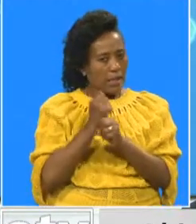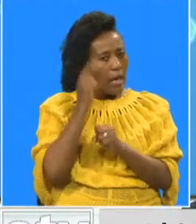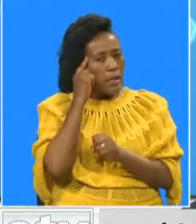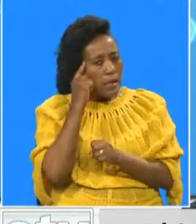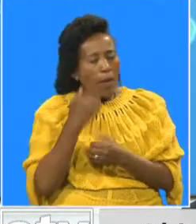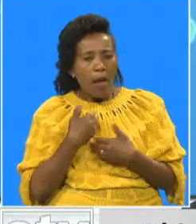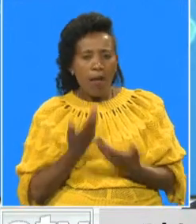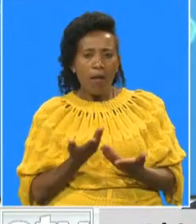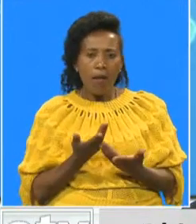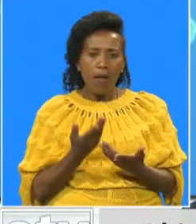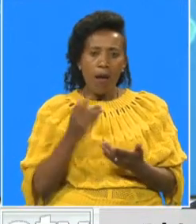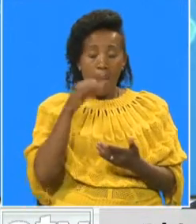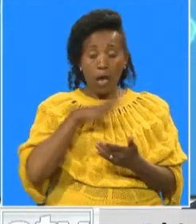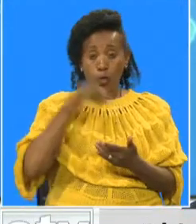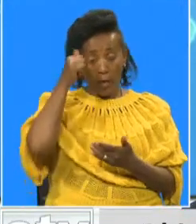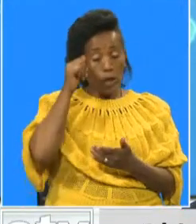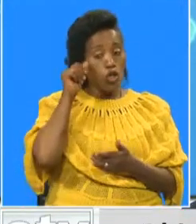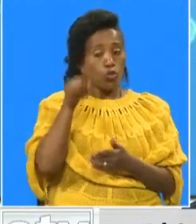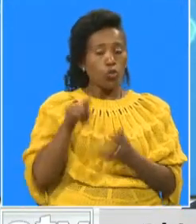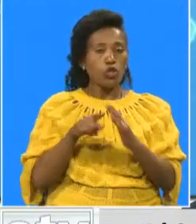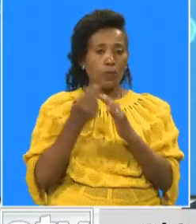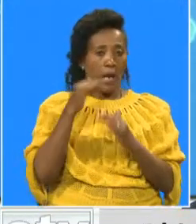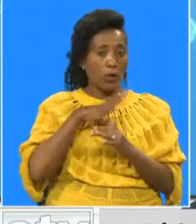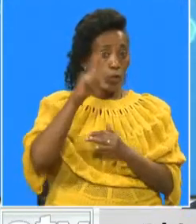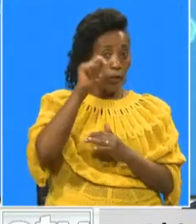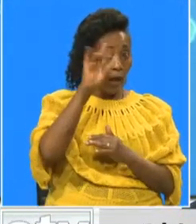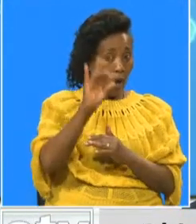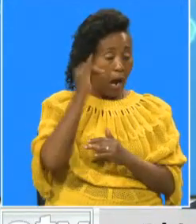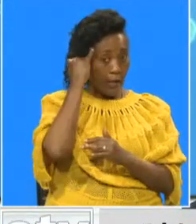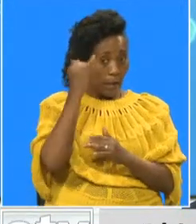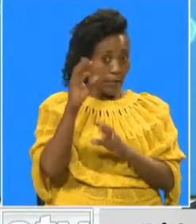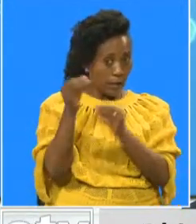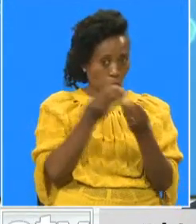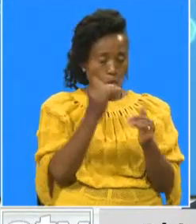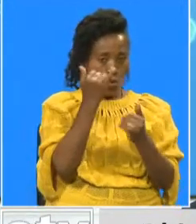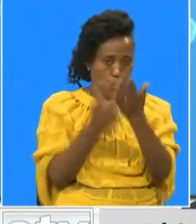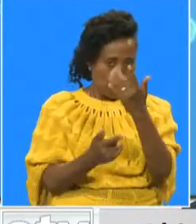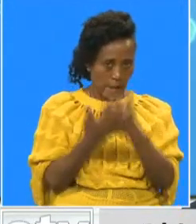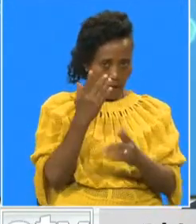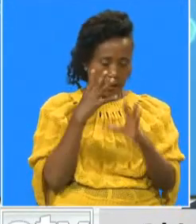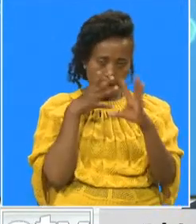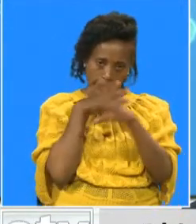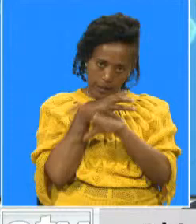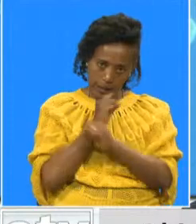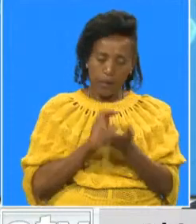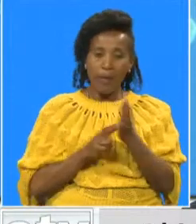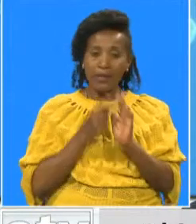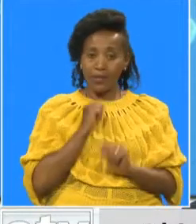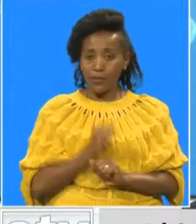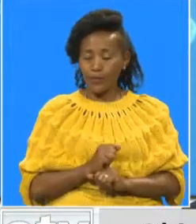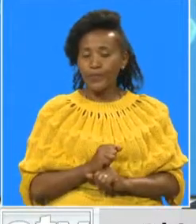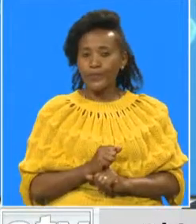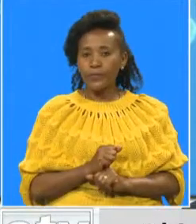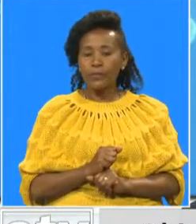የታሰበው የሚለውን አቶ አያሌው ከርሶ ልጀምርና አቶ ተካ ሐሳብ ሰጠውበት ውይይታችንም እናጠቃልል ይሆናል።